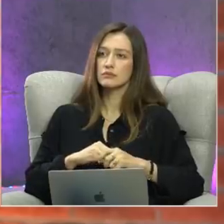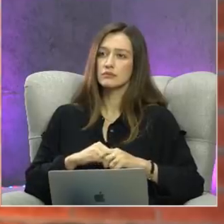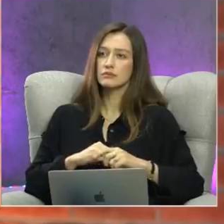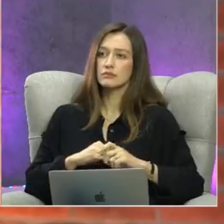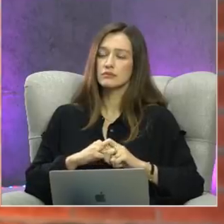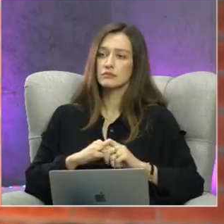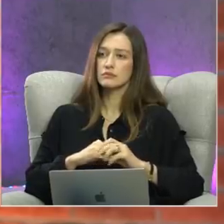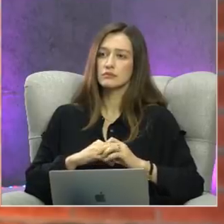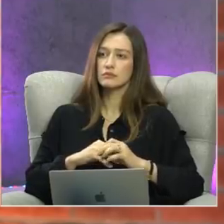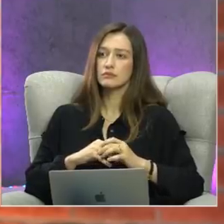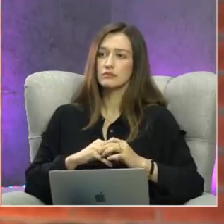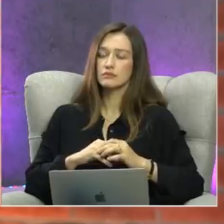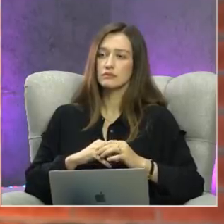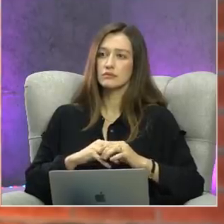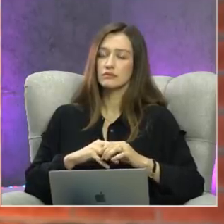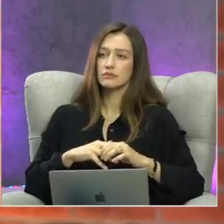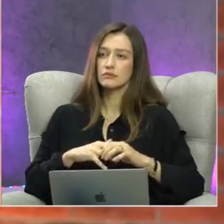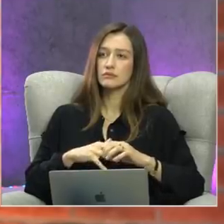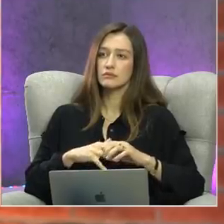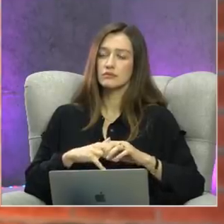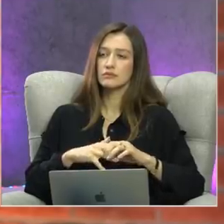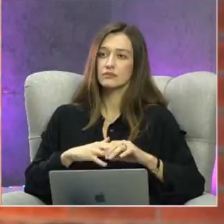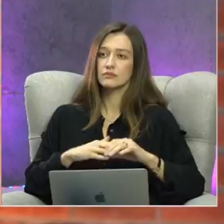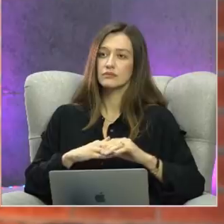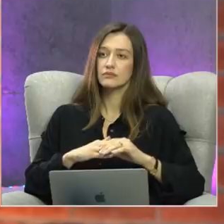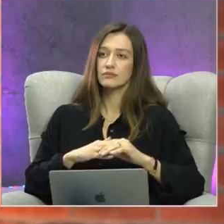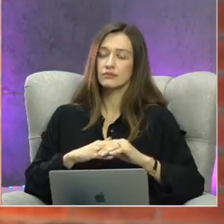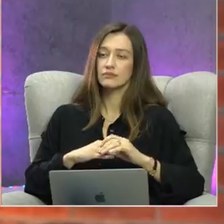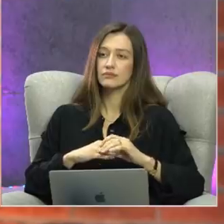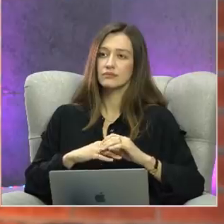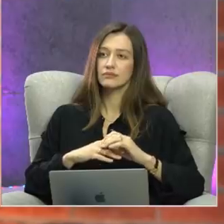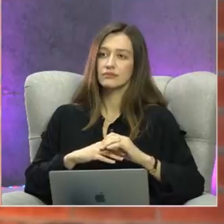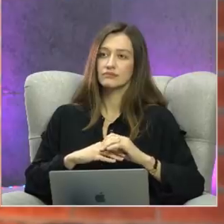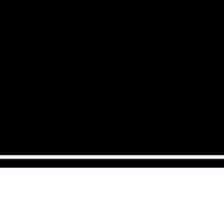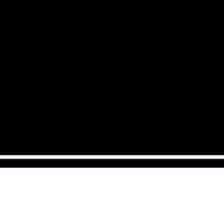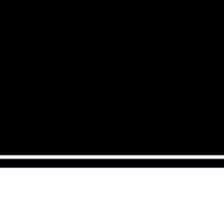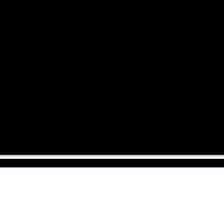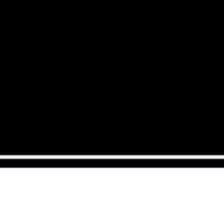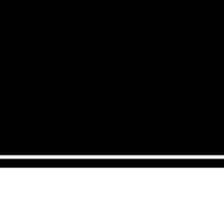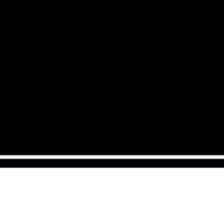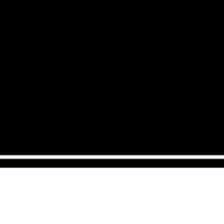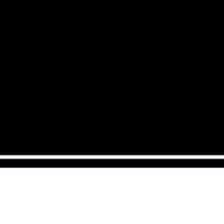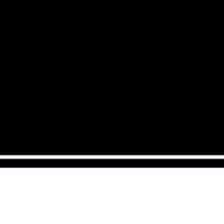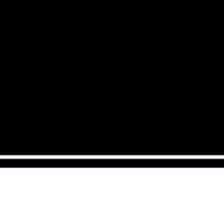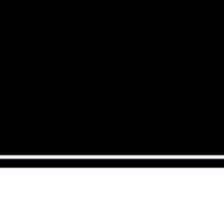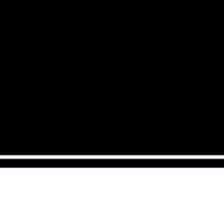sevgili ebeveynler. Böcek bizi yemez. Biz böceklerin canını okuyoruz yani. Onlara iyi davranalım.